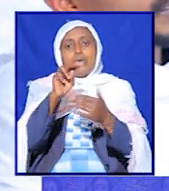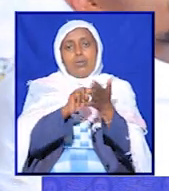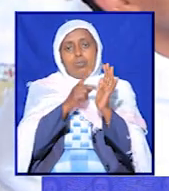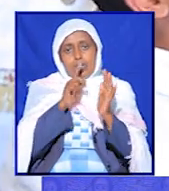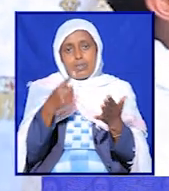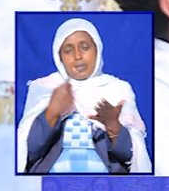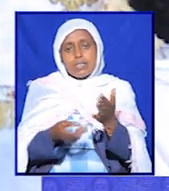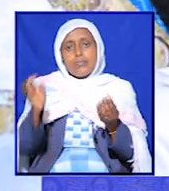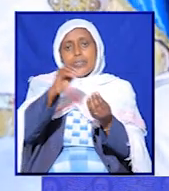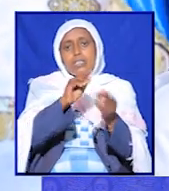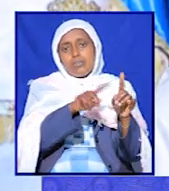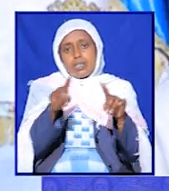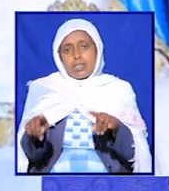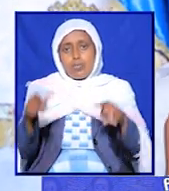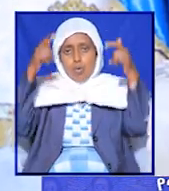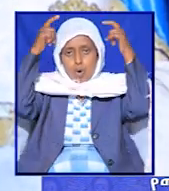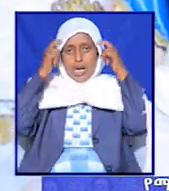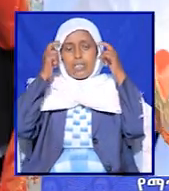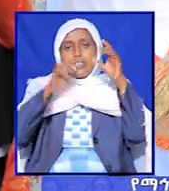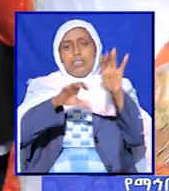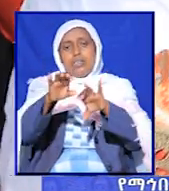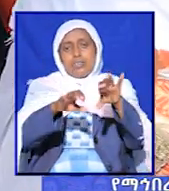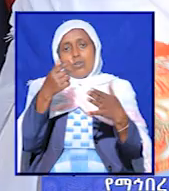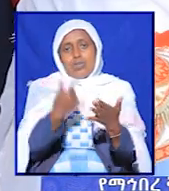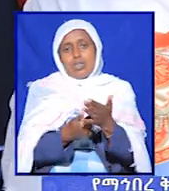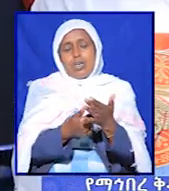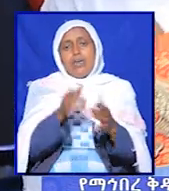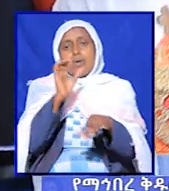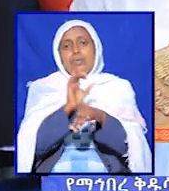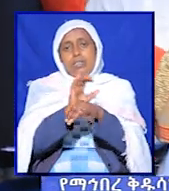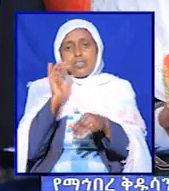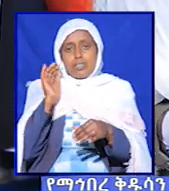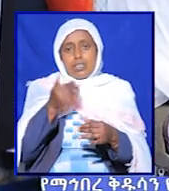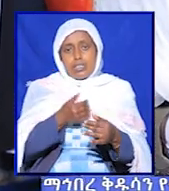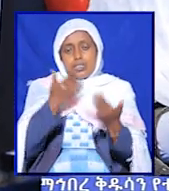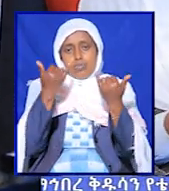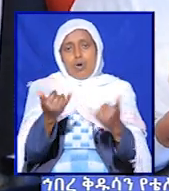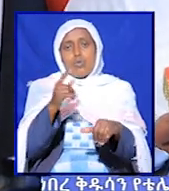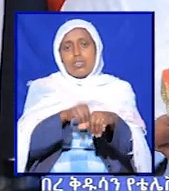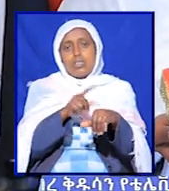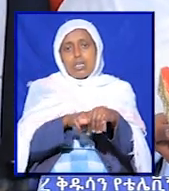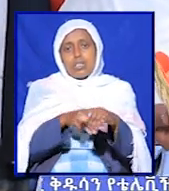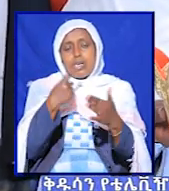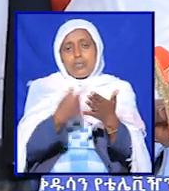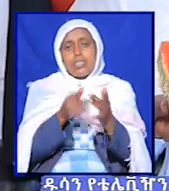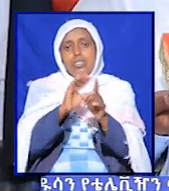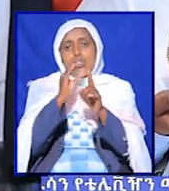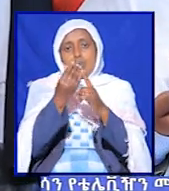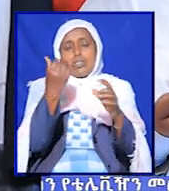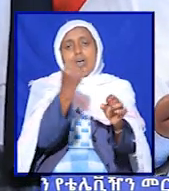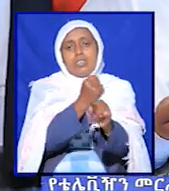ይገባሉ ማለት ነው። ከዚህ በተጨማሪ ደግሞ አክሊል ያደርጋሉ። እንግዲህ በቤተ ክርስቲያናችን በአሁን ሰዓት በእንደዚህ